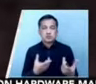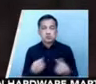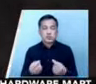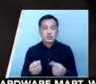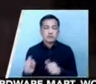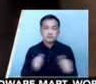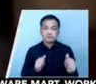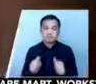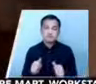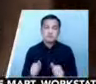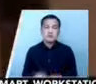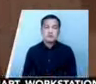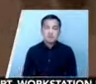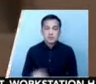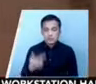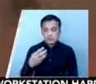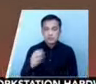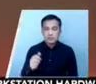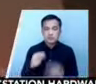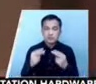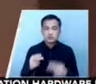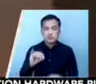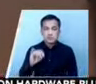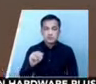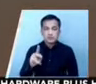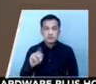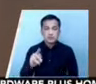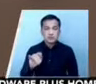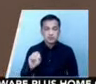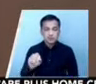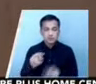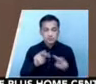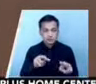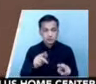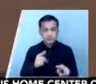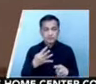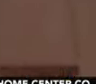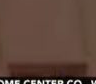Integrated News, JP Soriano, nakatutok 24 oras.